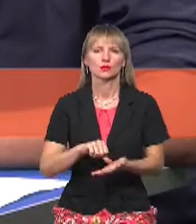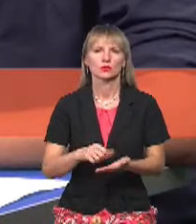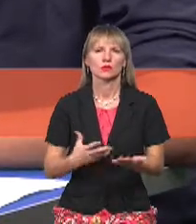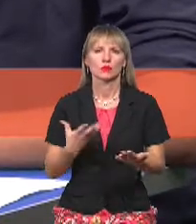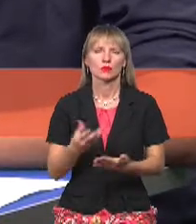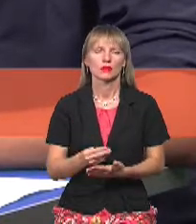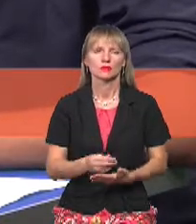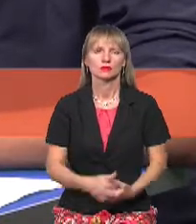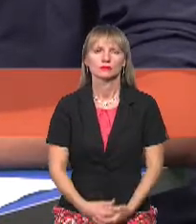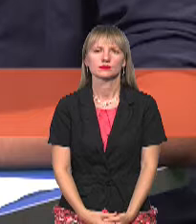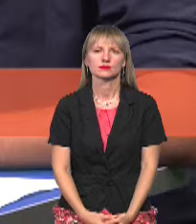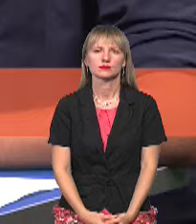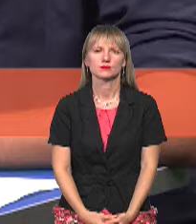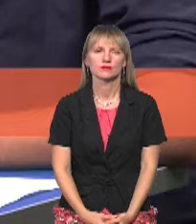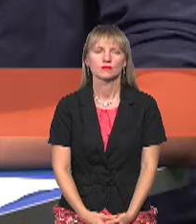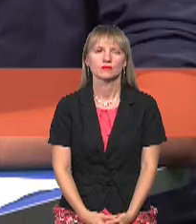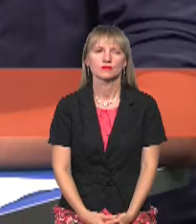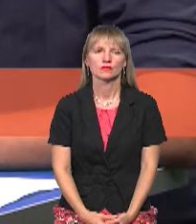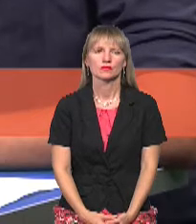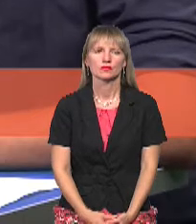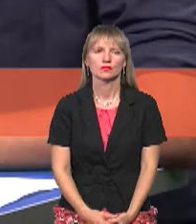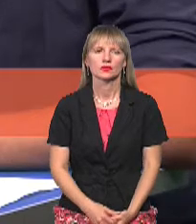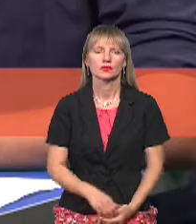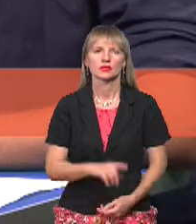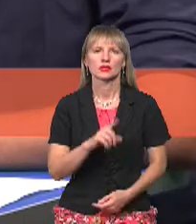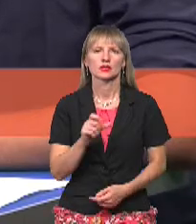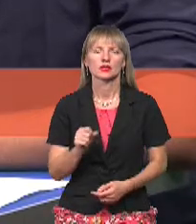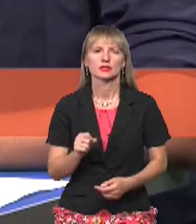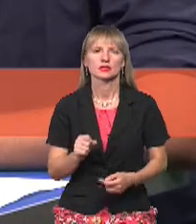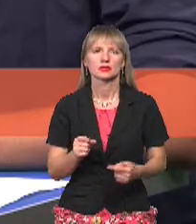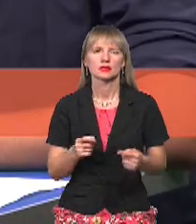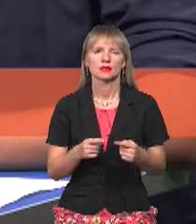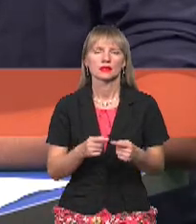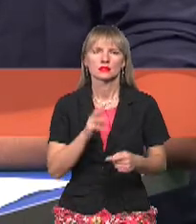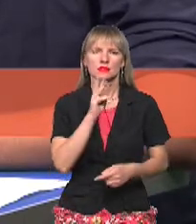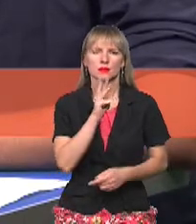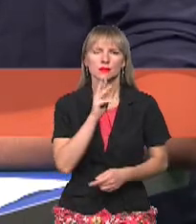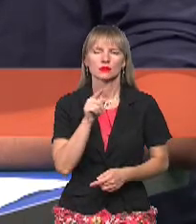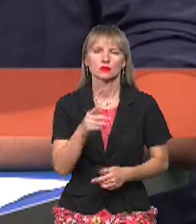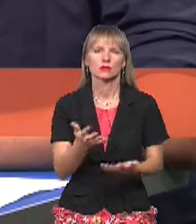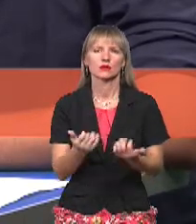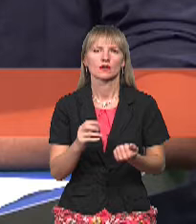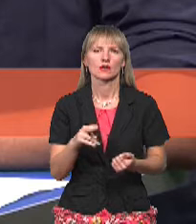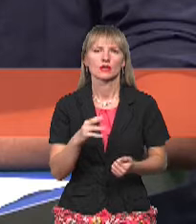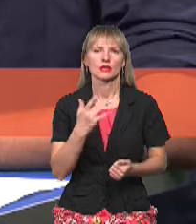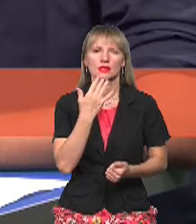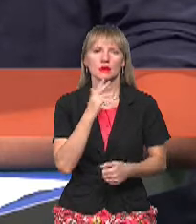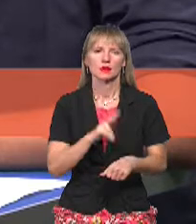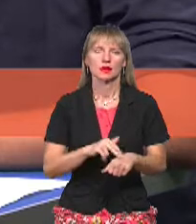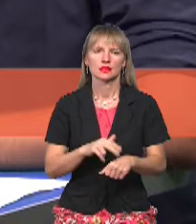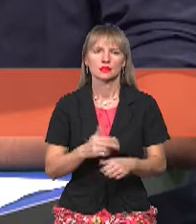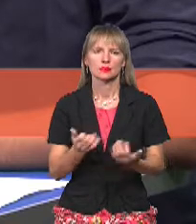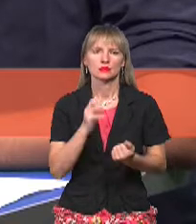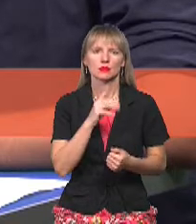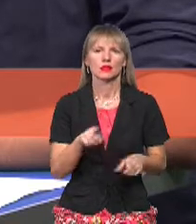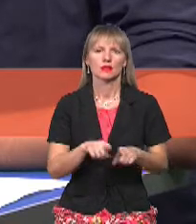виплаті? Ні, заробітну плату – це працівник Національної поліції, заробітну плату він отримує від Національної поліції.